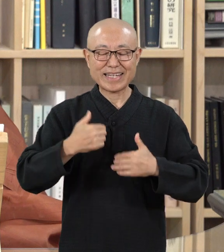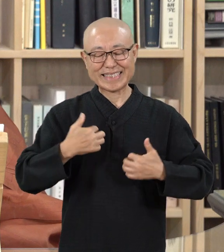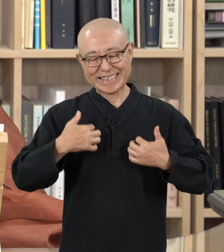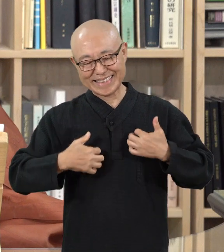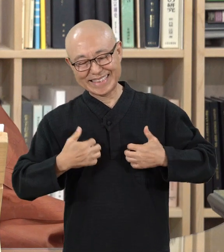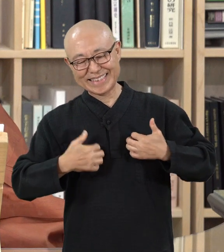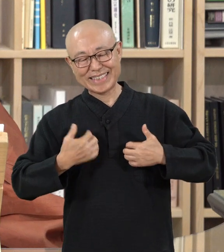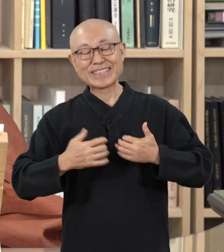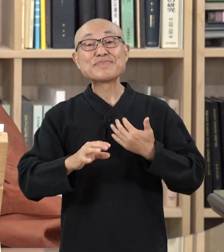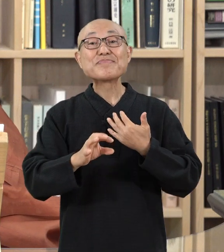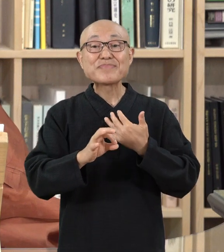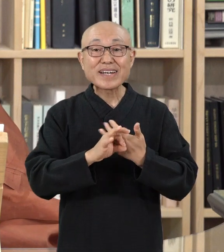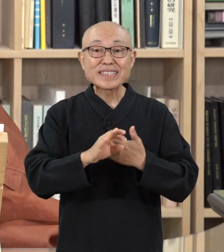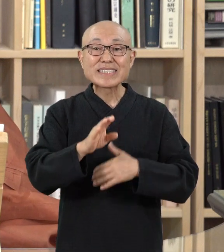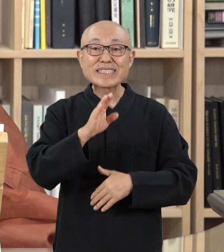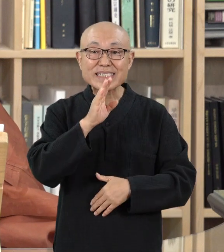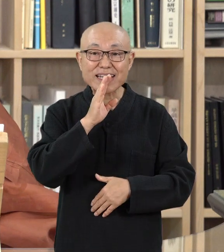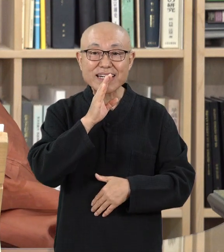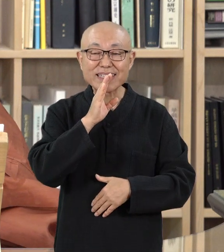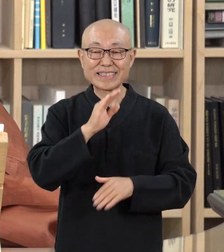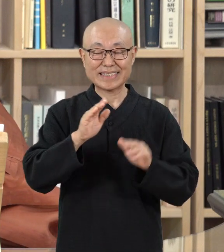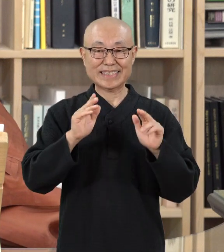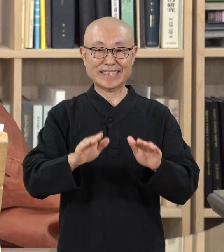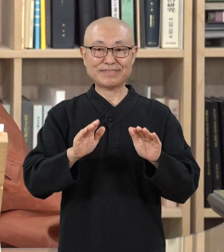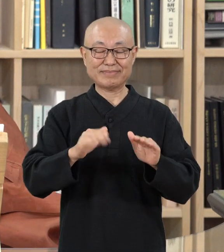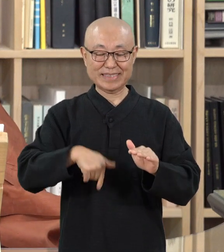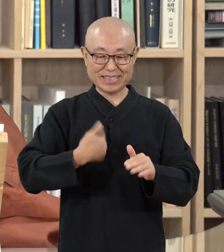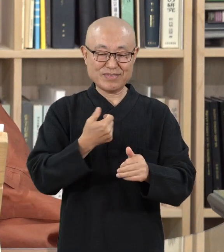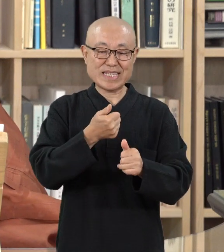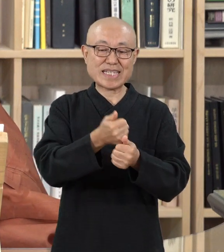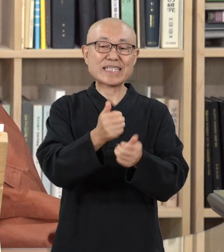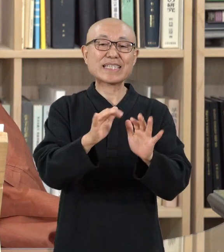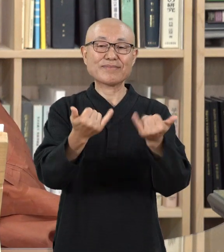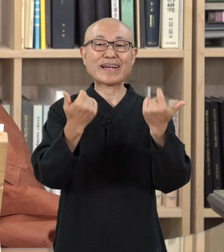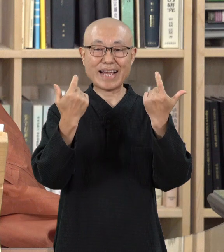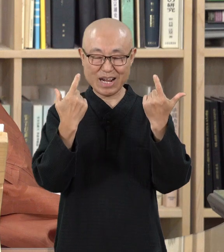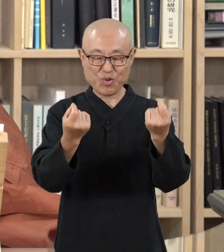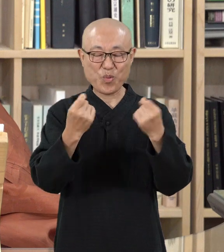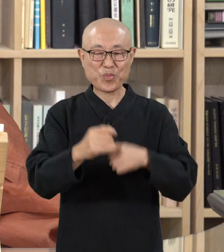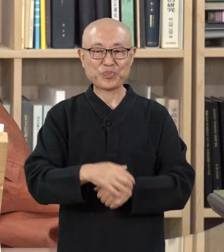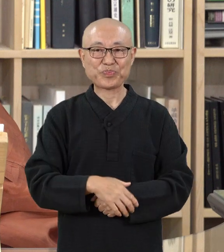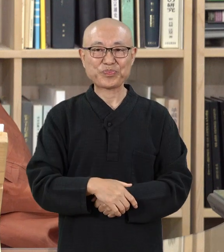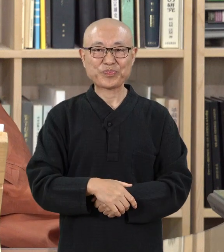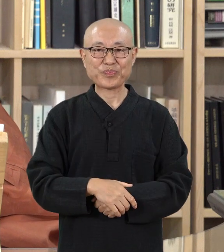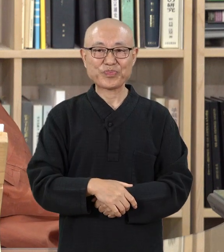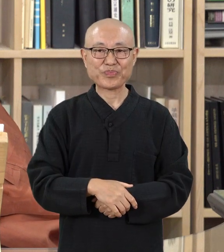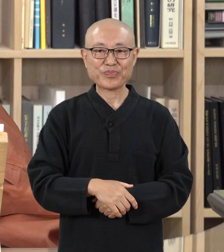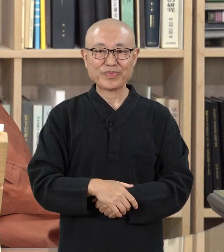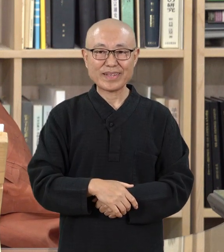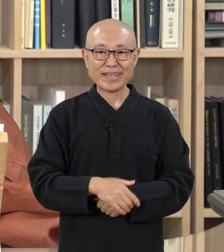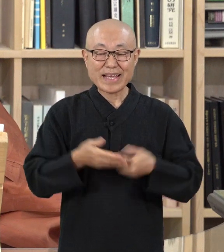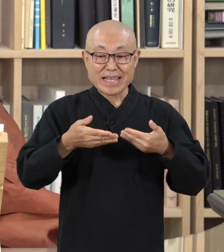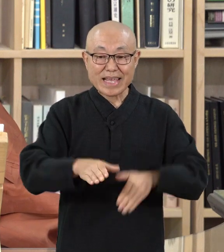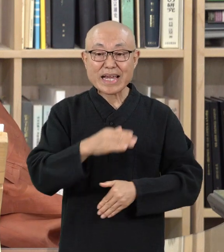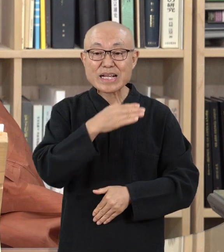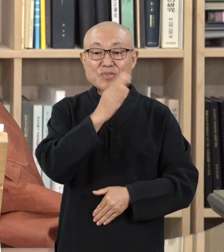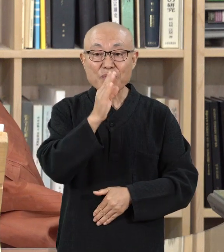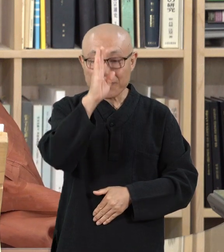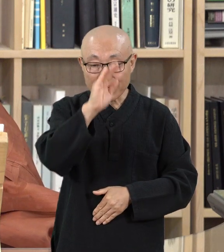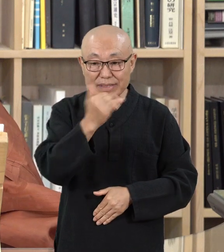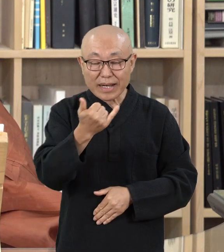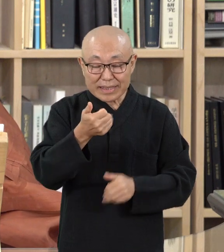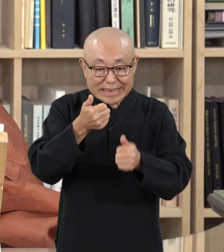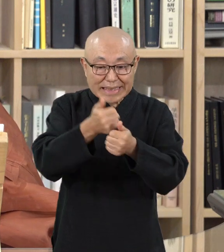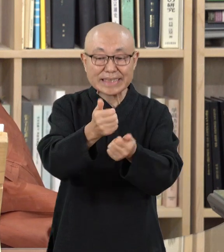한이로우면은 이것이 바로 지금 자기를 이긴 사람이고 그것은 생로병사를 이긴